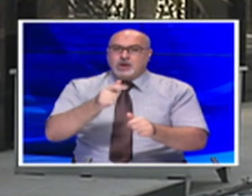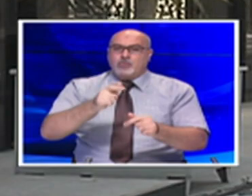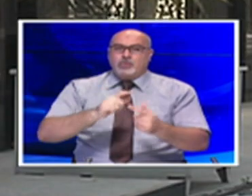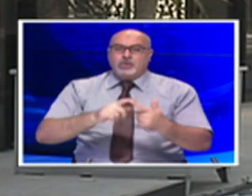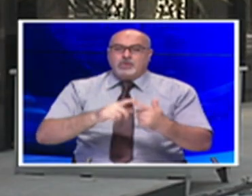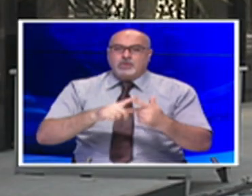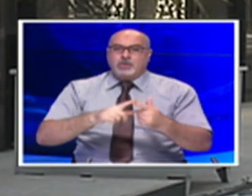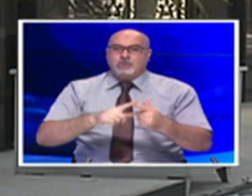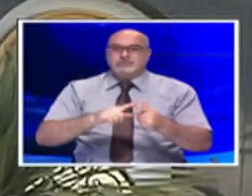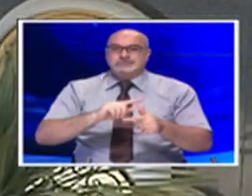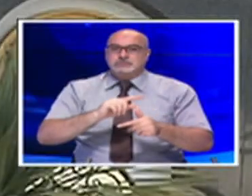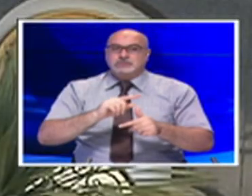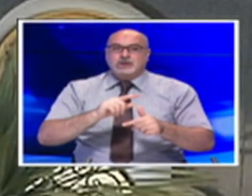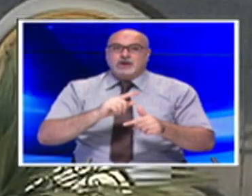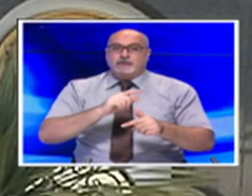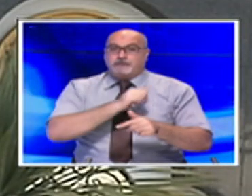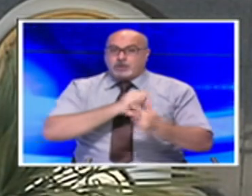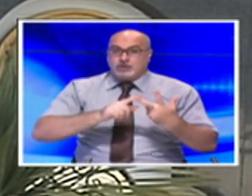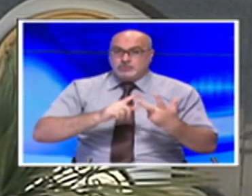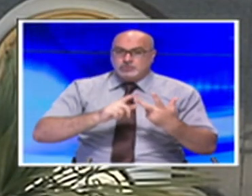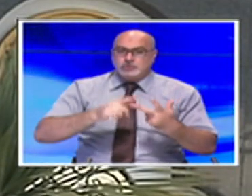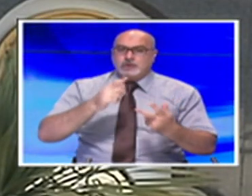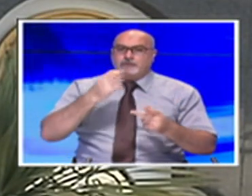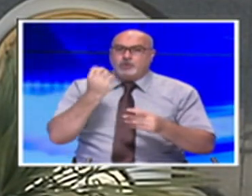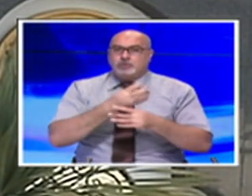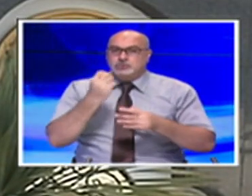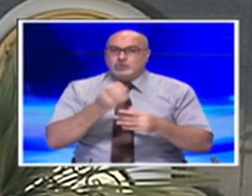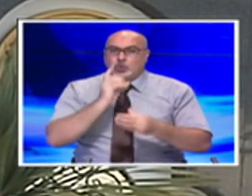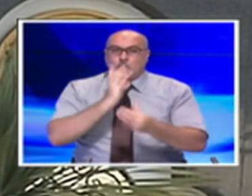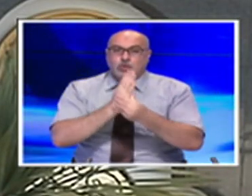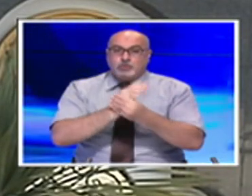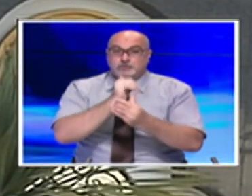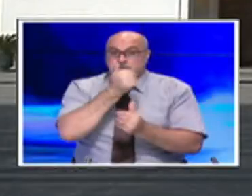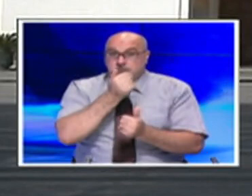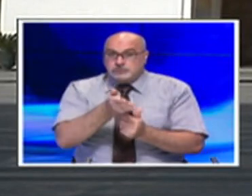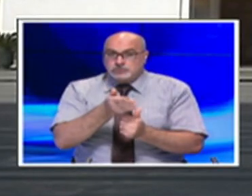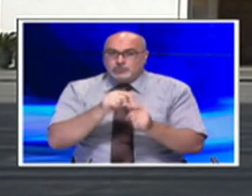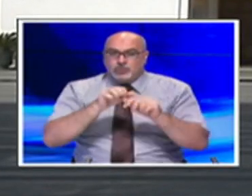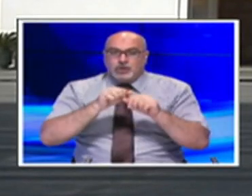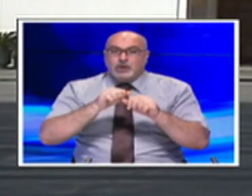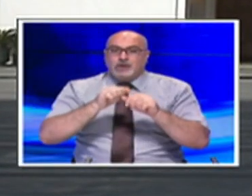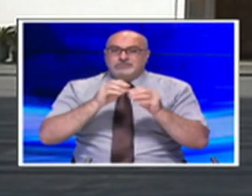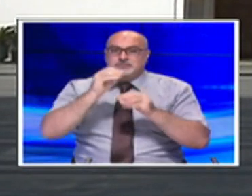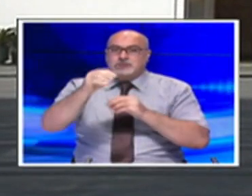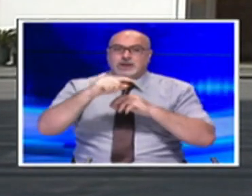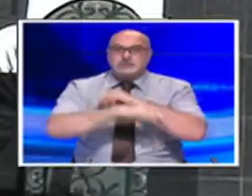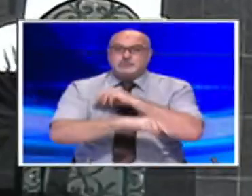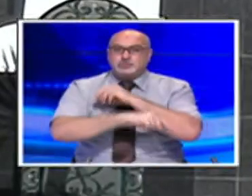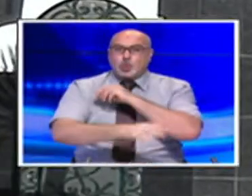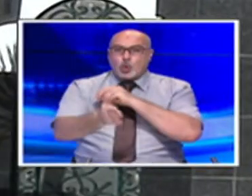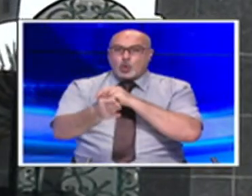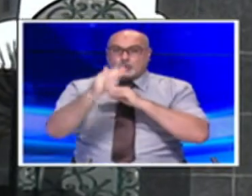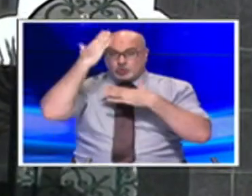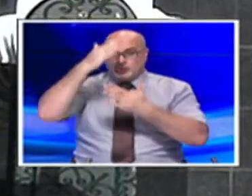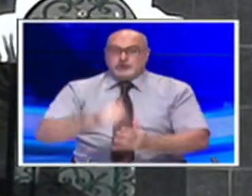الخيانة العظمى الاستحواذ على معلومات ووثائق سرية لغرض تسليمها لأحد عملاء